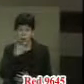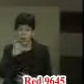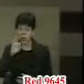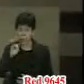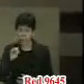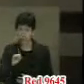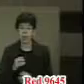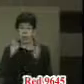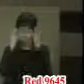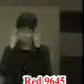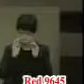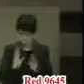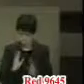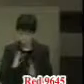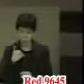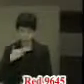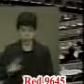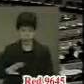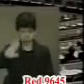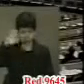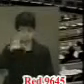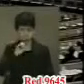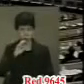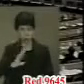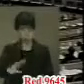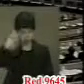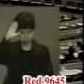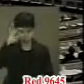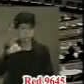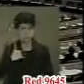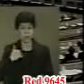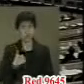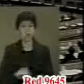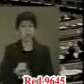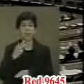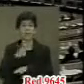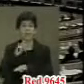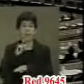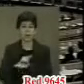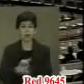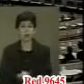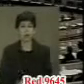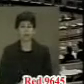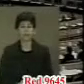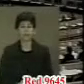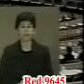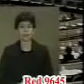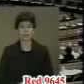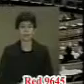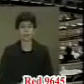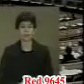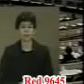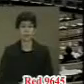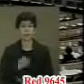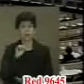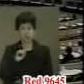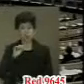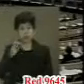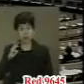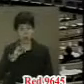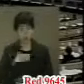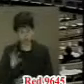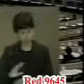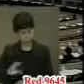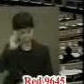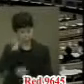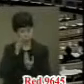ครับ ท่านนายกครับมีวุฒิสมาชิกขอประท้วงครับ ท่านประธานครับผมวรินทร์เทียมจรัสครับสมาชิกวุฒิสภาครับขอ